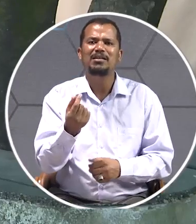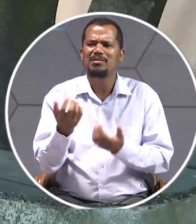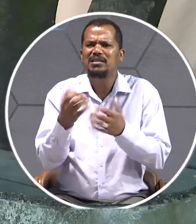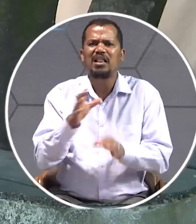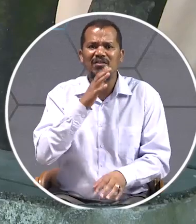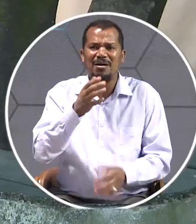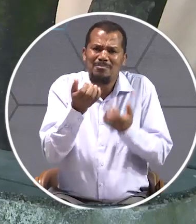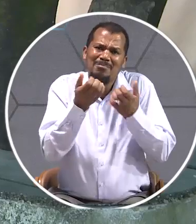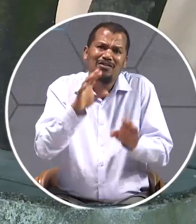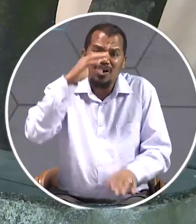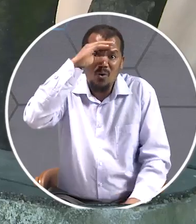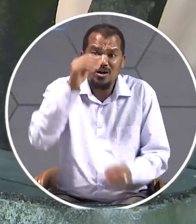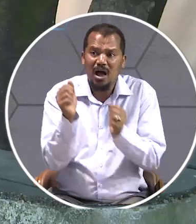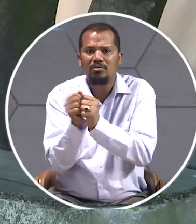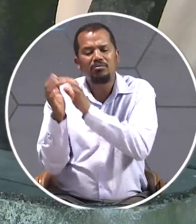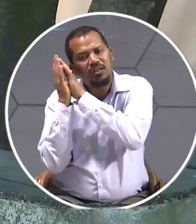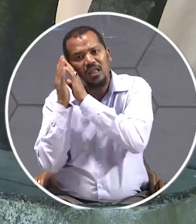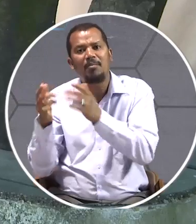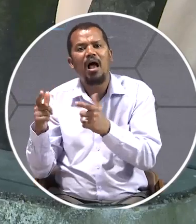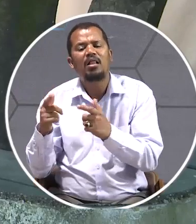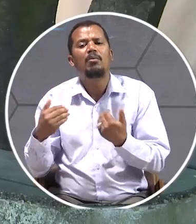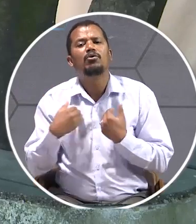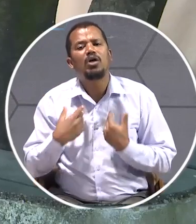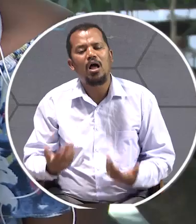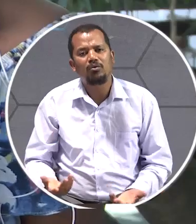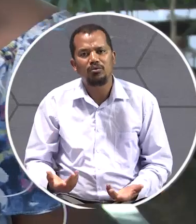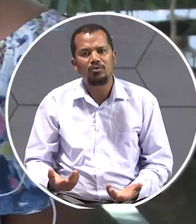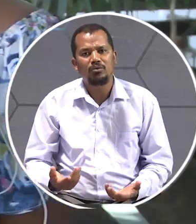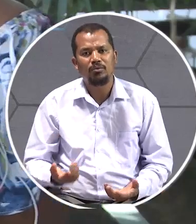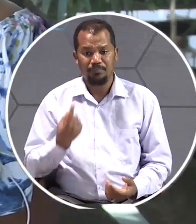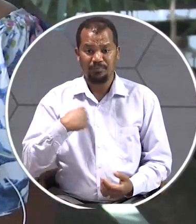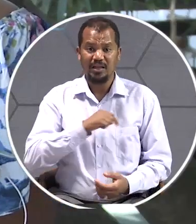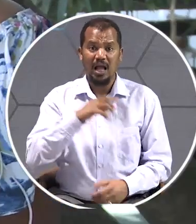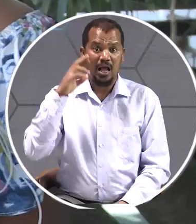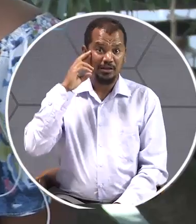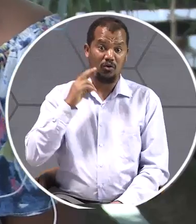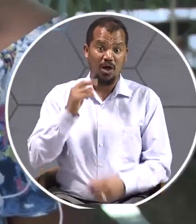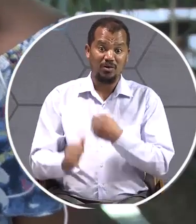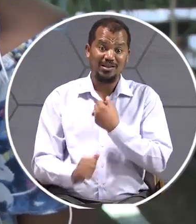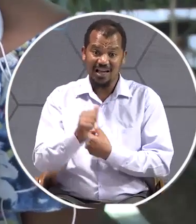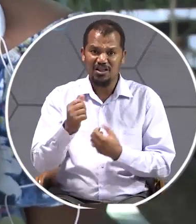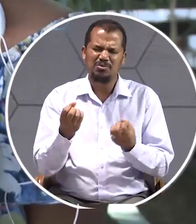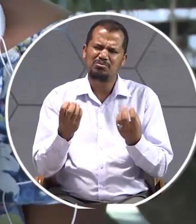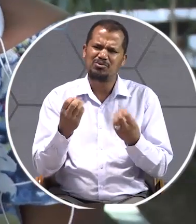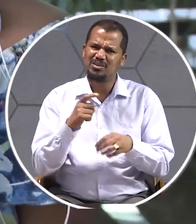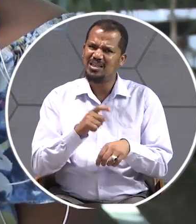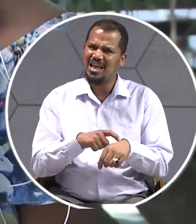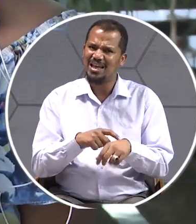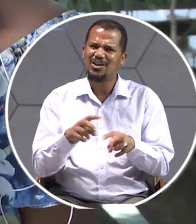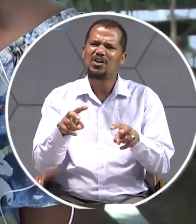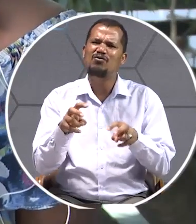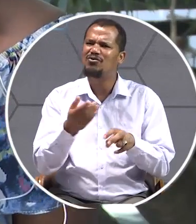በገንዘብ ሳትፈልግ ከማትፈልገው ወንድ ጋር የምትተኛበት አጋጣሚዎች ይኖራሉ። እኛ ጋር በጾታዊ ጥቃት ብዙ እንትን